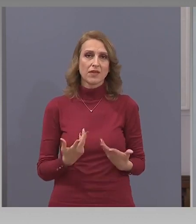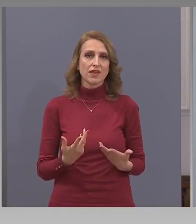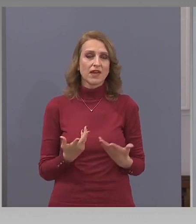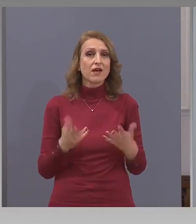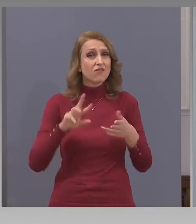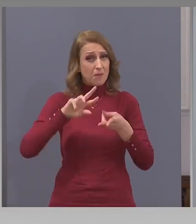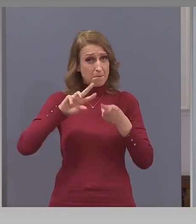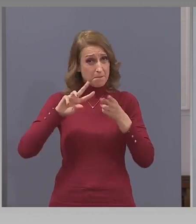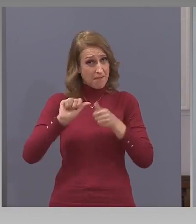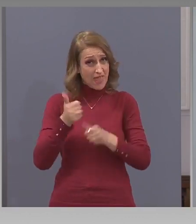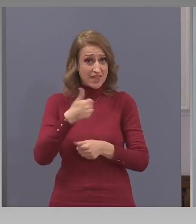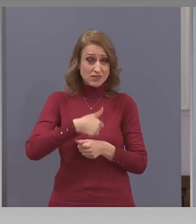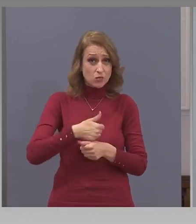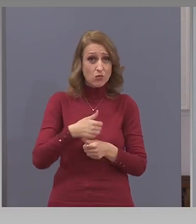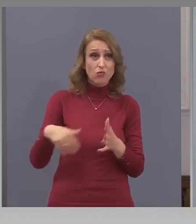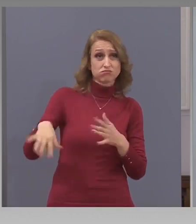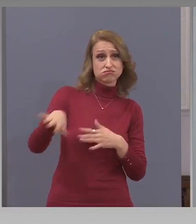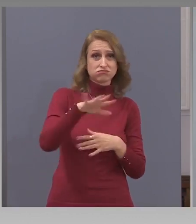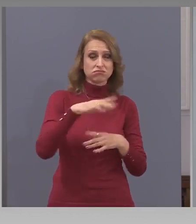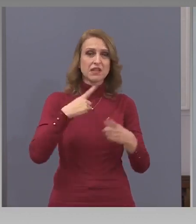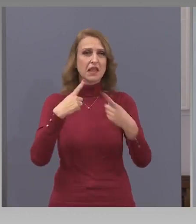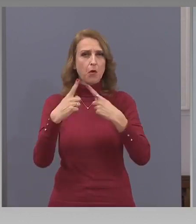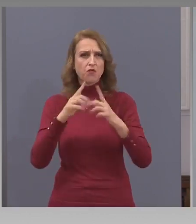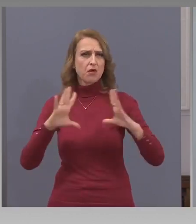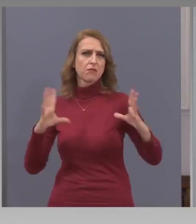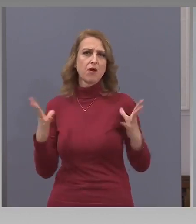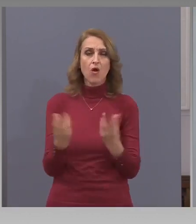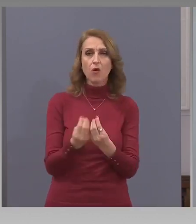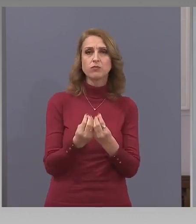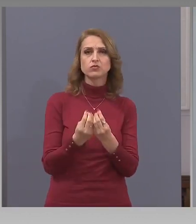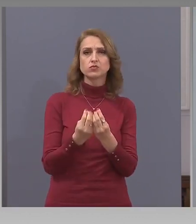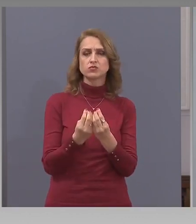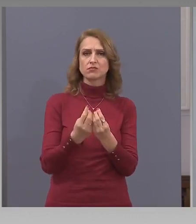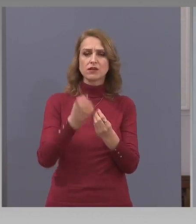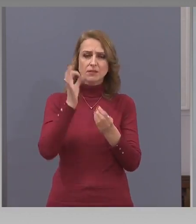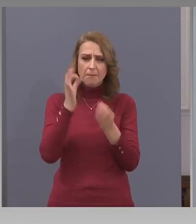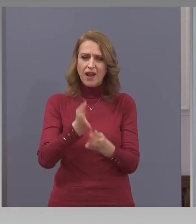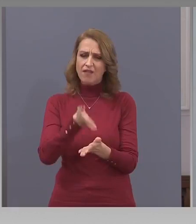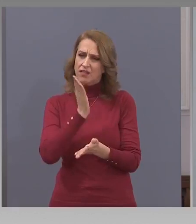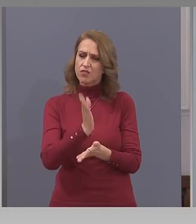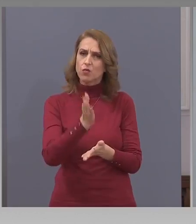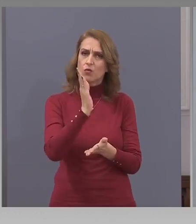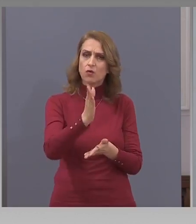Вместо да говорим в един глас за правилните неща,